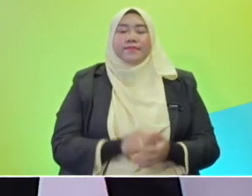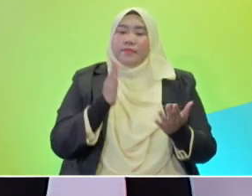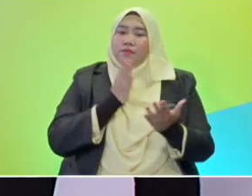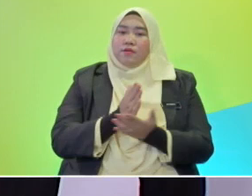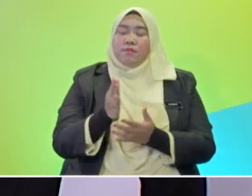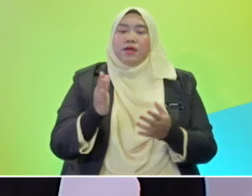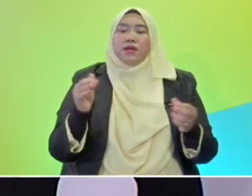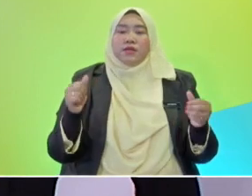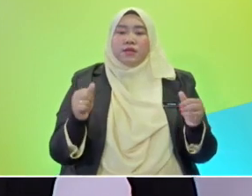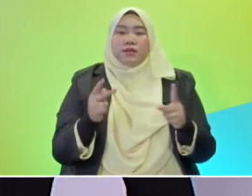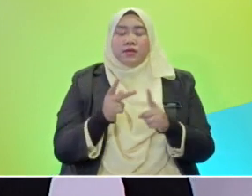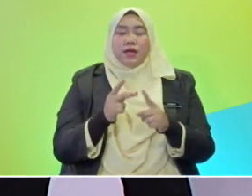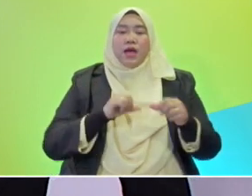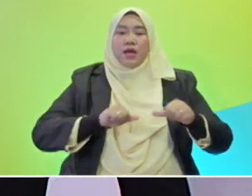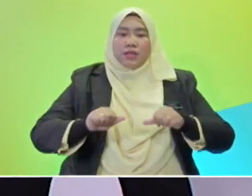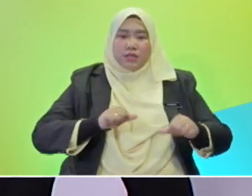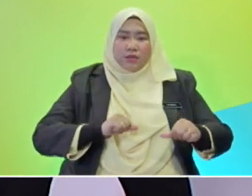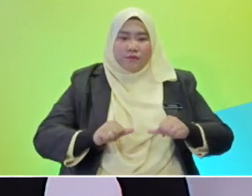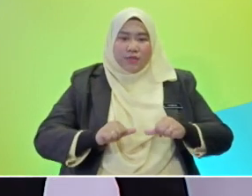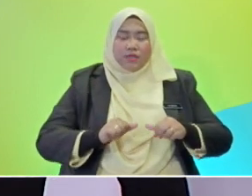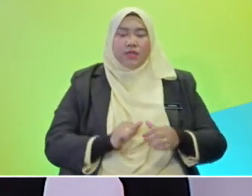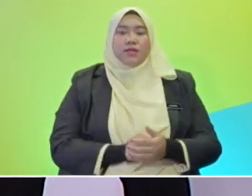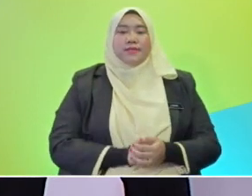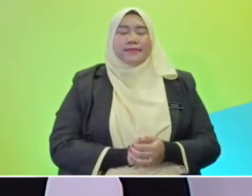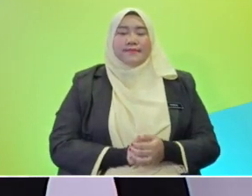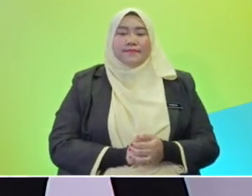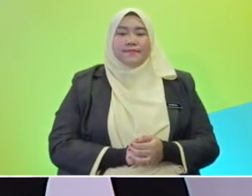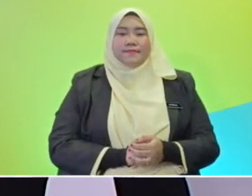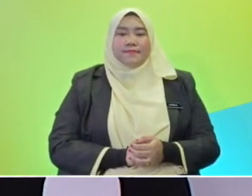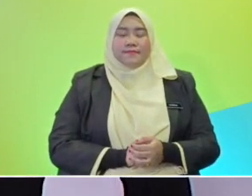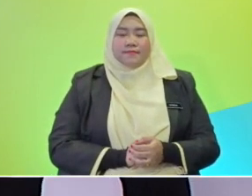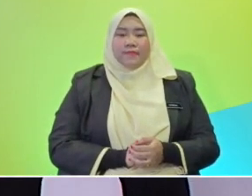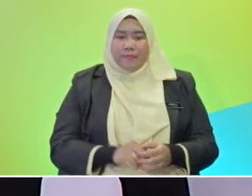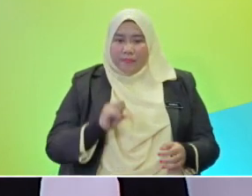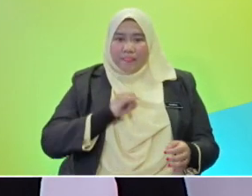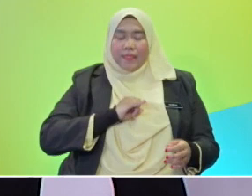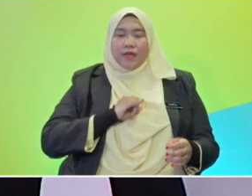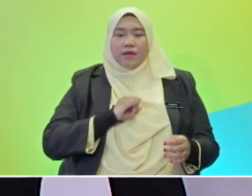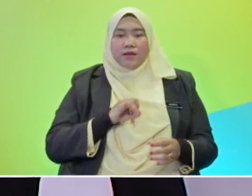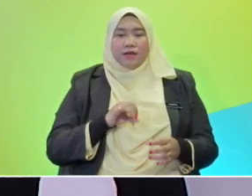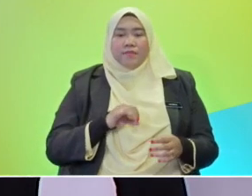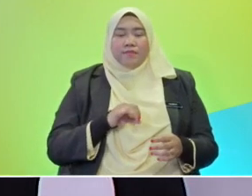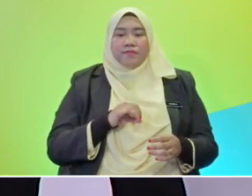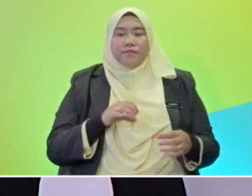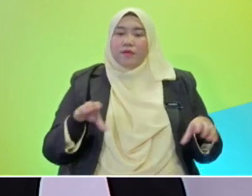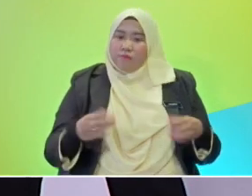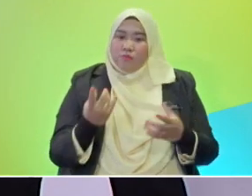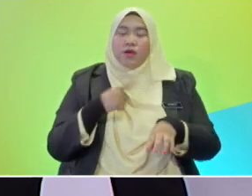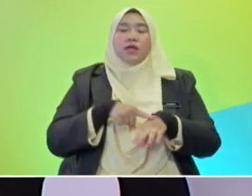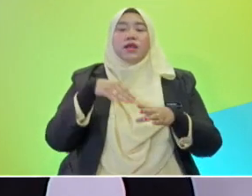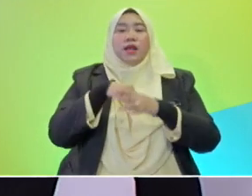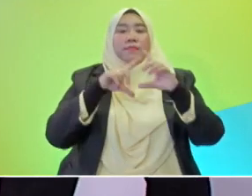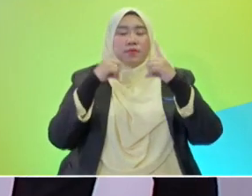activity dan juga yang caranya activity jalankan di dalam kelas ataupun PDP sewaktu